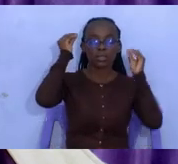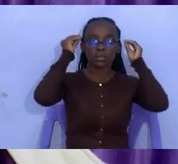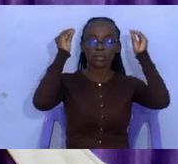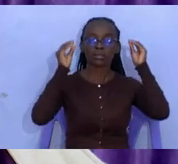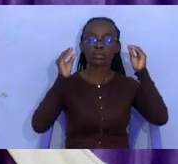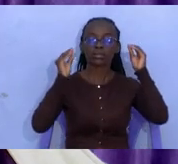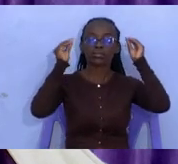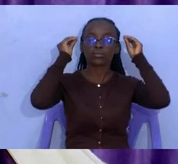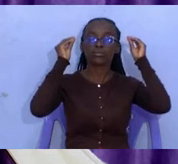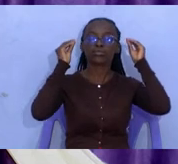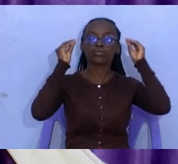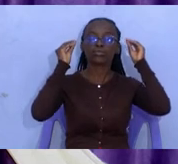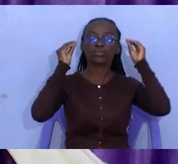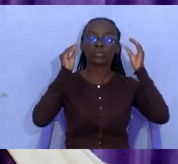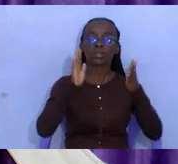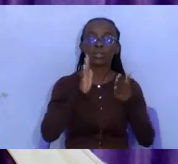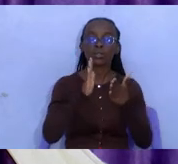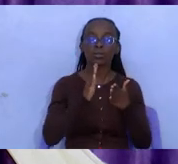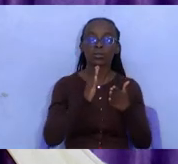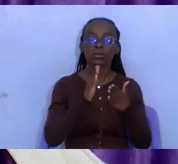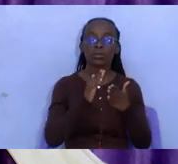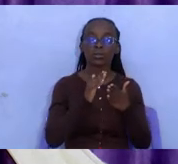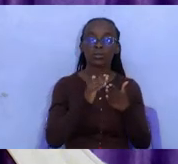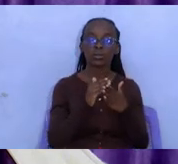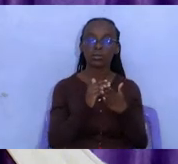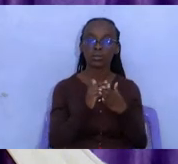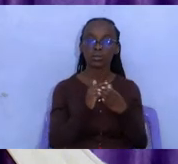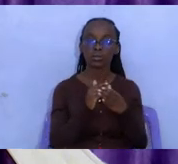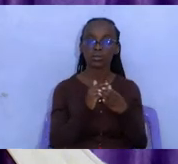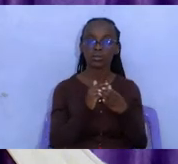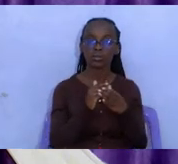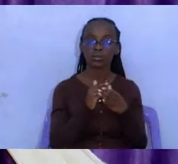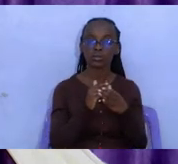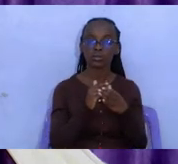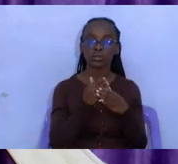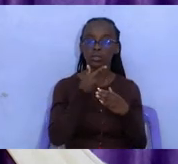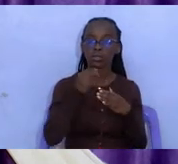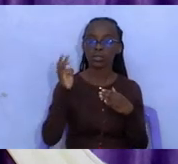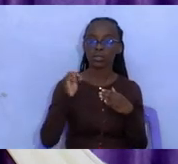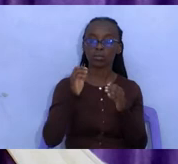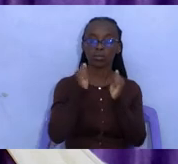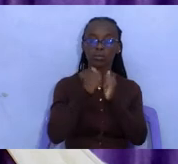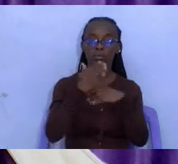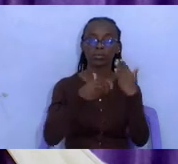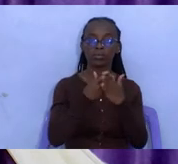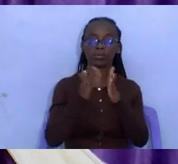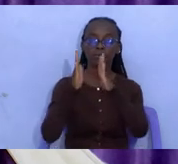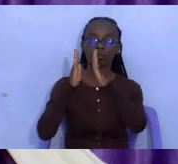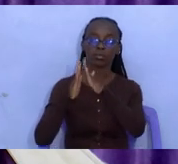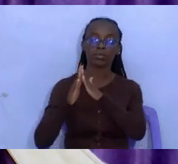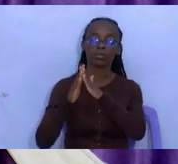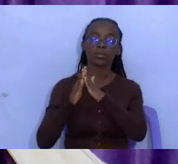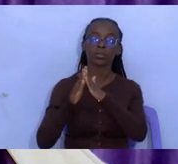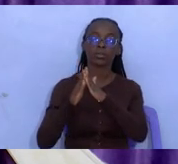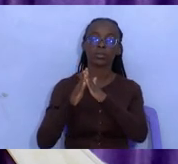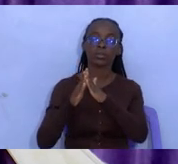Mtu mtaua, mchaji wa Mungu, yeye na nyumba yote. Na alikuwa akiwapa